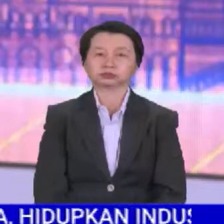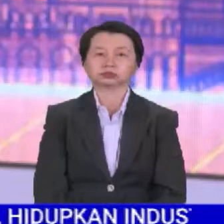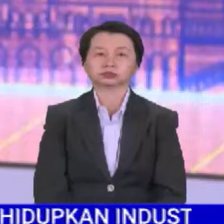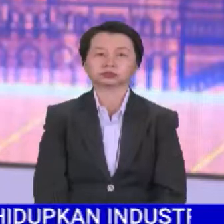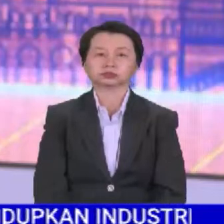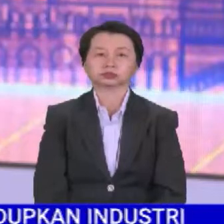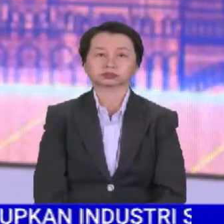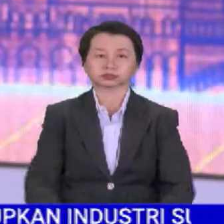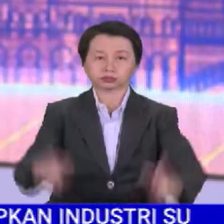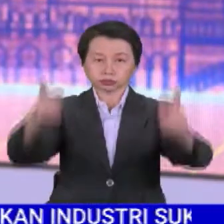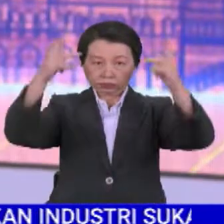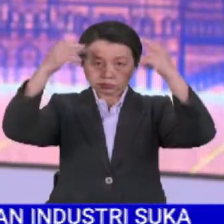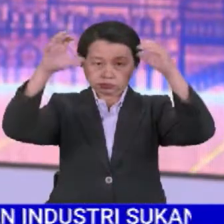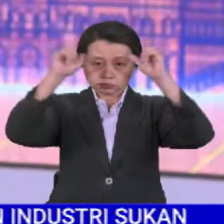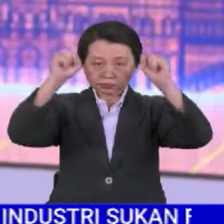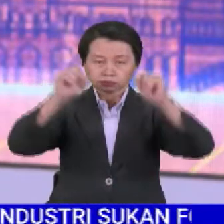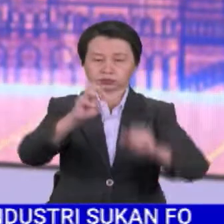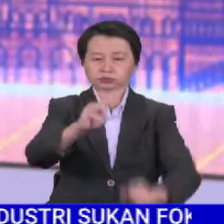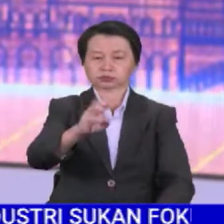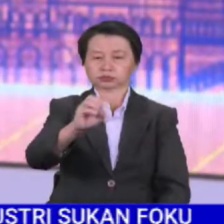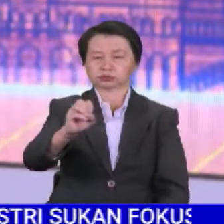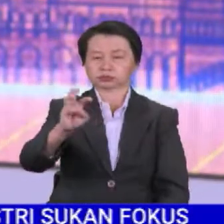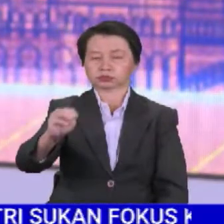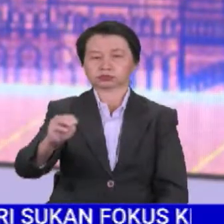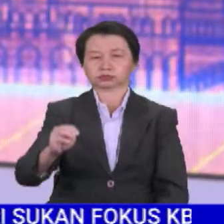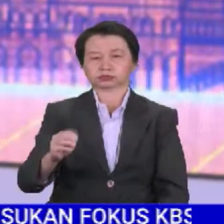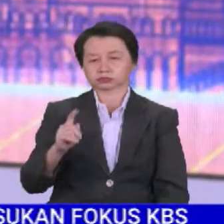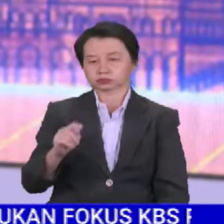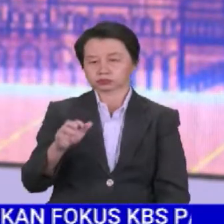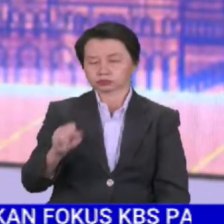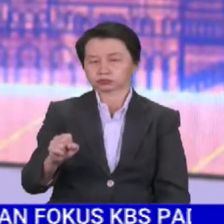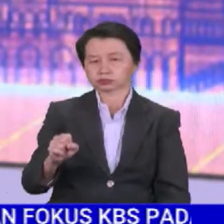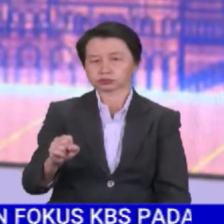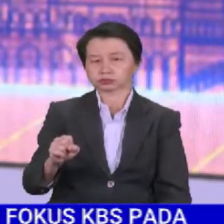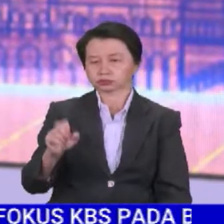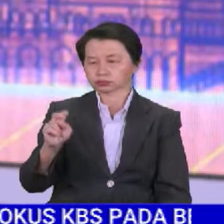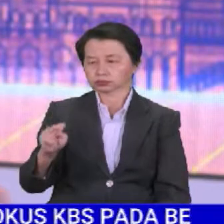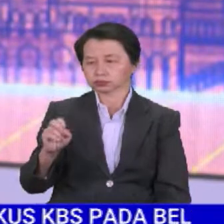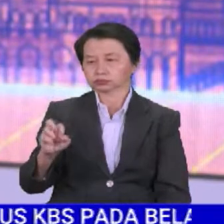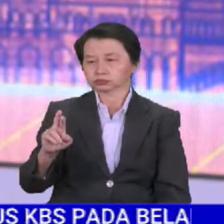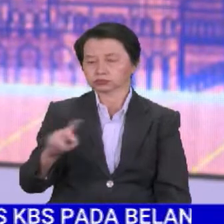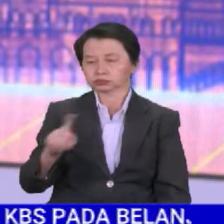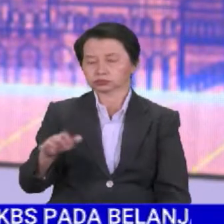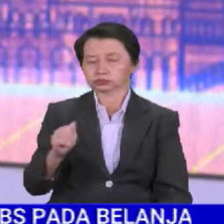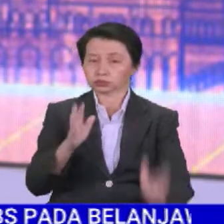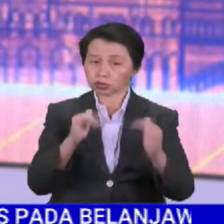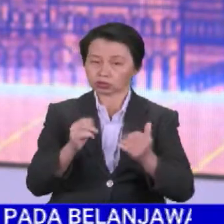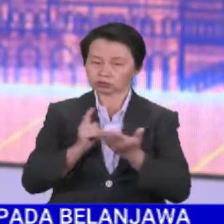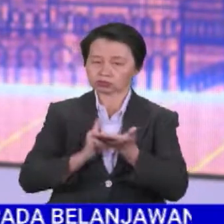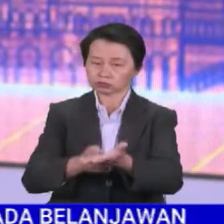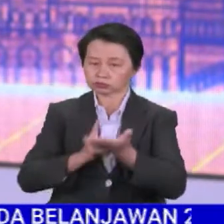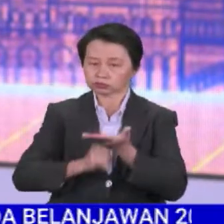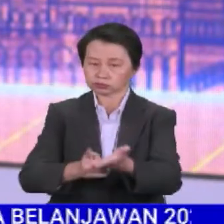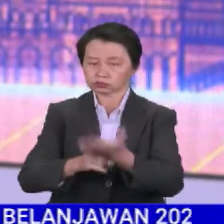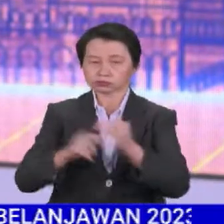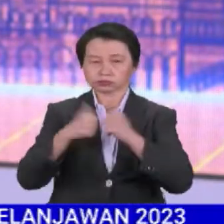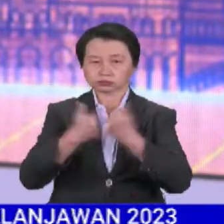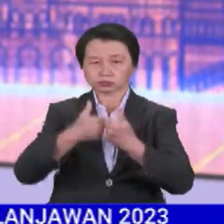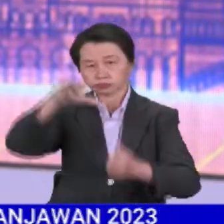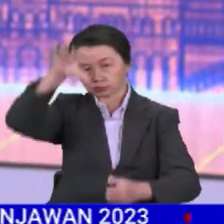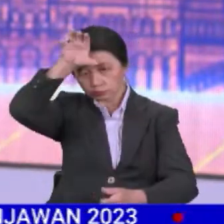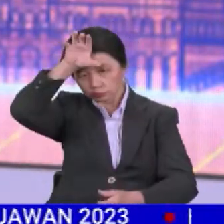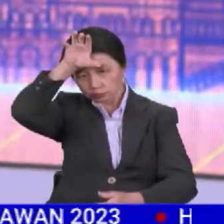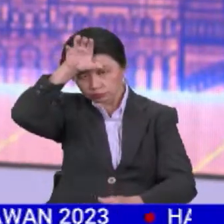Hai bye presiden Majelis Taklim pink please mom3.com anu Zakaria berharap perundingan antara persatuan sepak